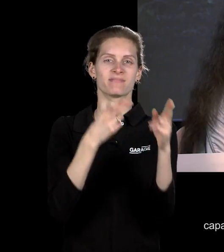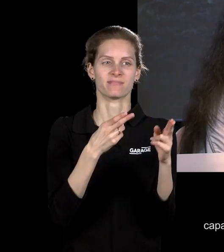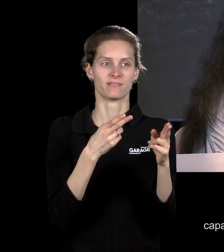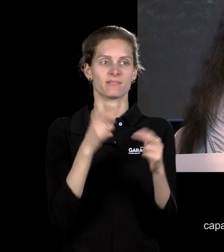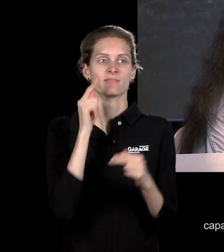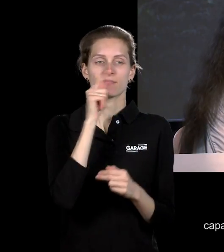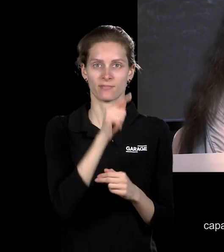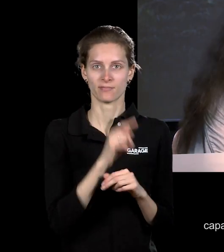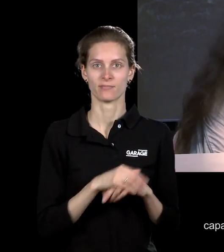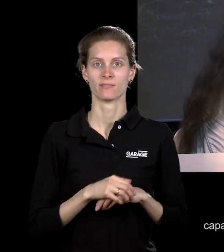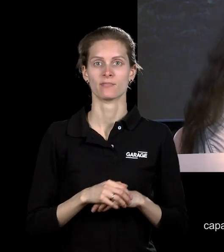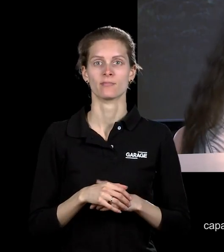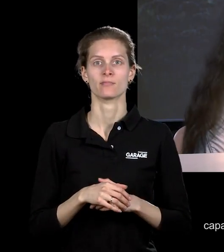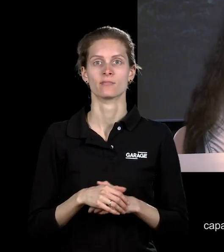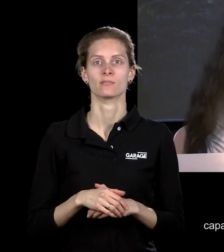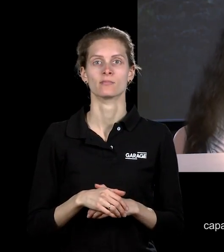там в